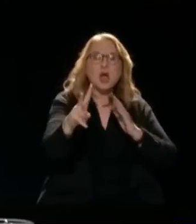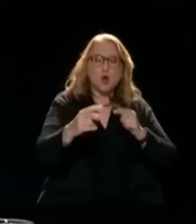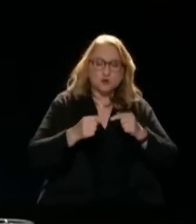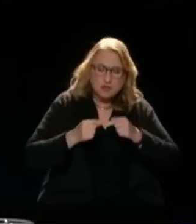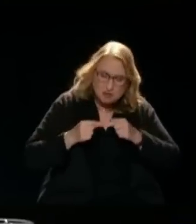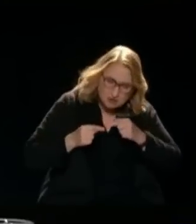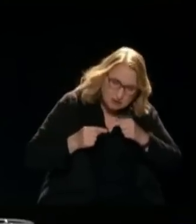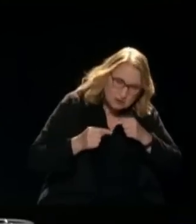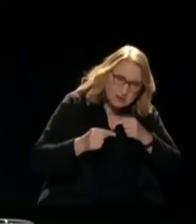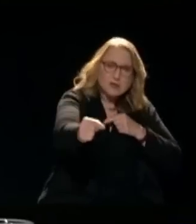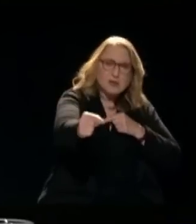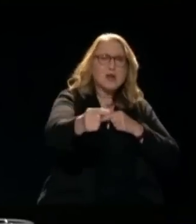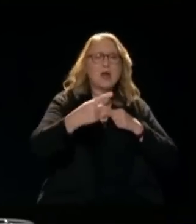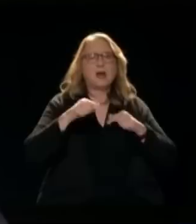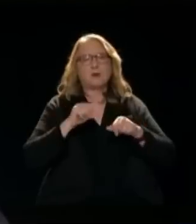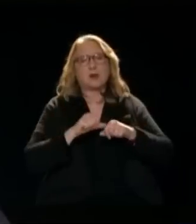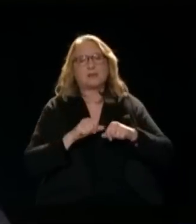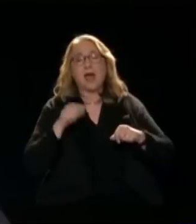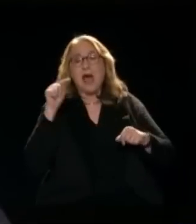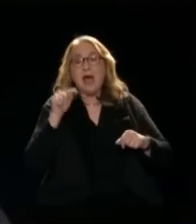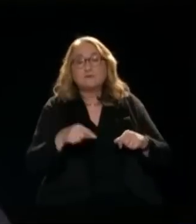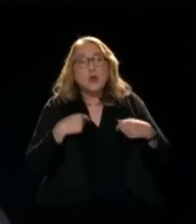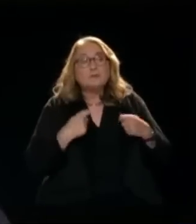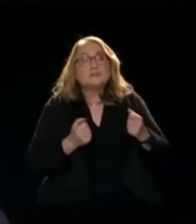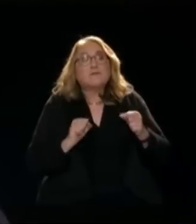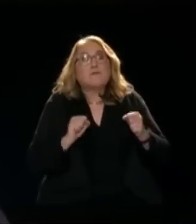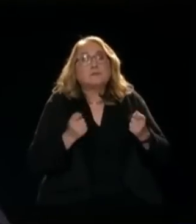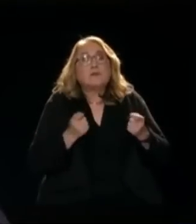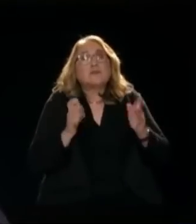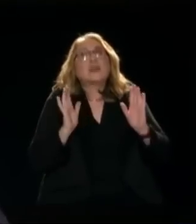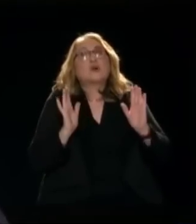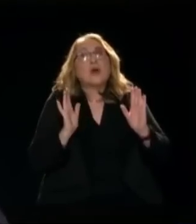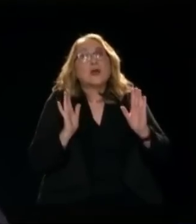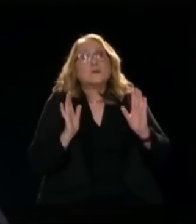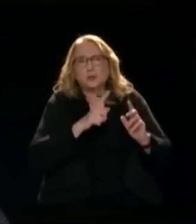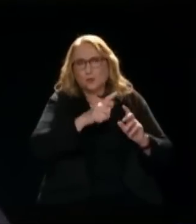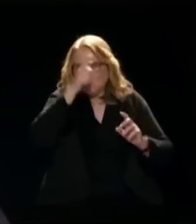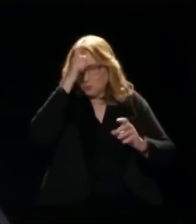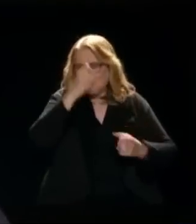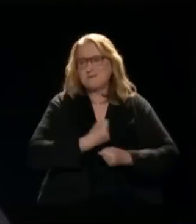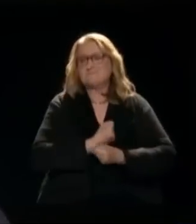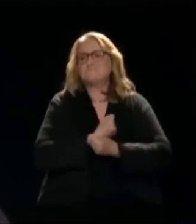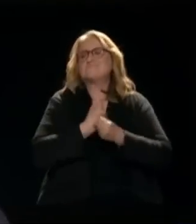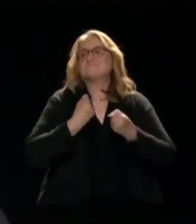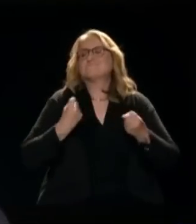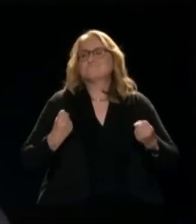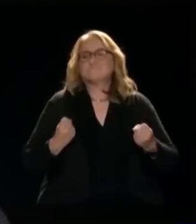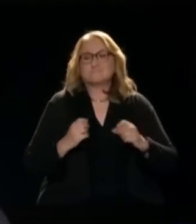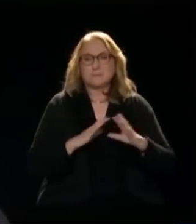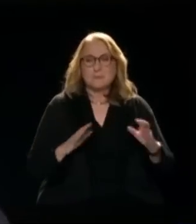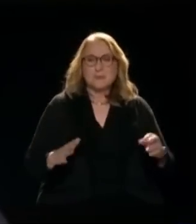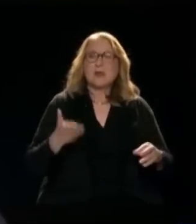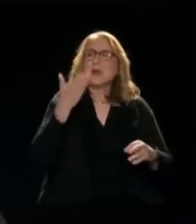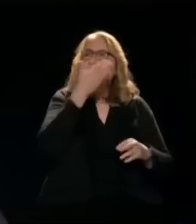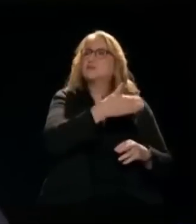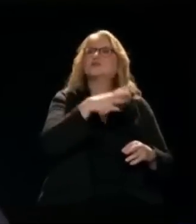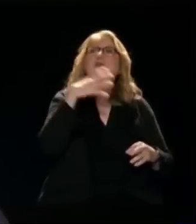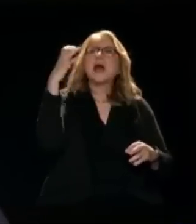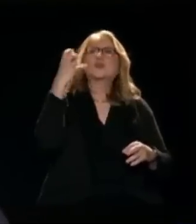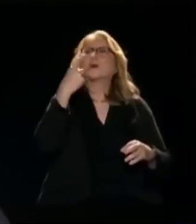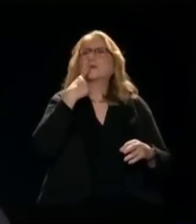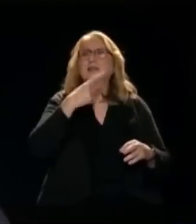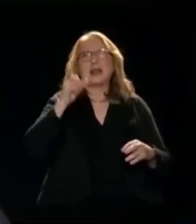την κλιμάκωση επιθετικής πολιτικής της Τουρκίας. Ναι, ο Τούρκος από την άλλη έχει τα σύνορα της καρδιάς του, τη γαλάζια πατρίδα, βεβαίως, έχει